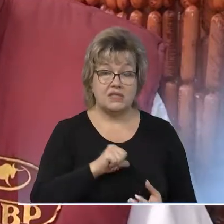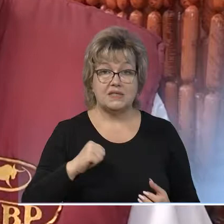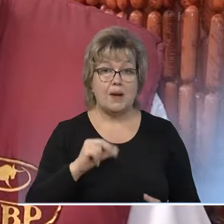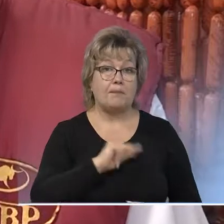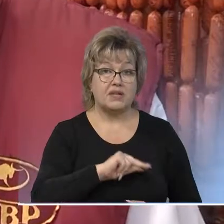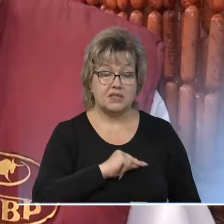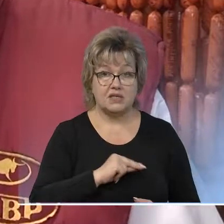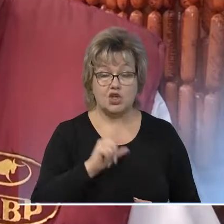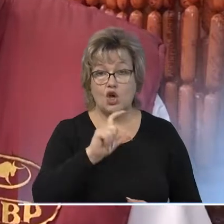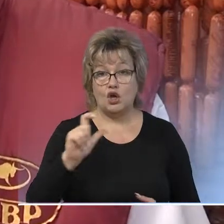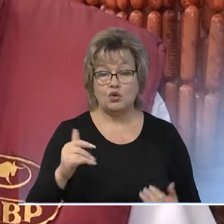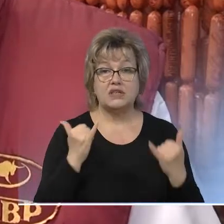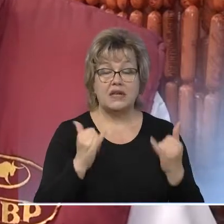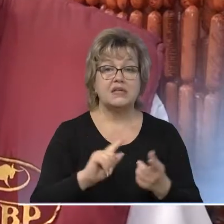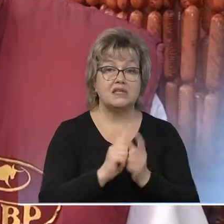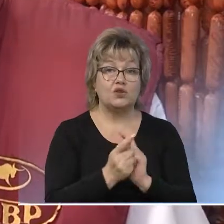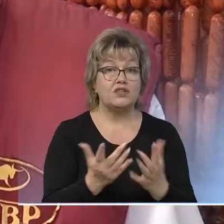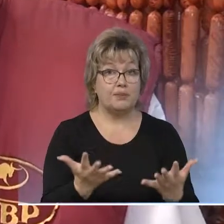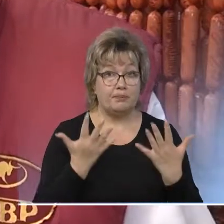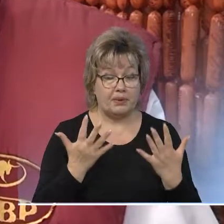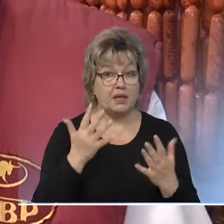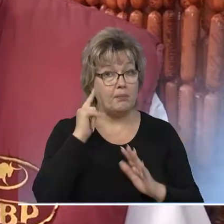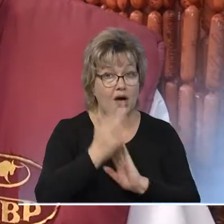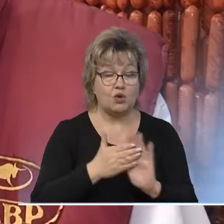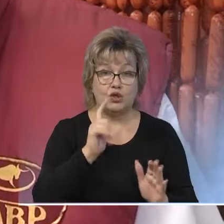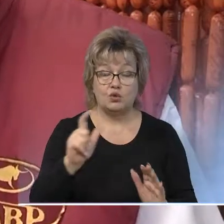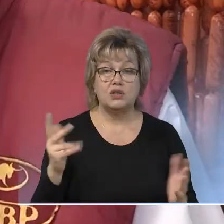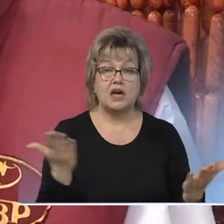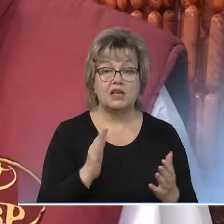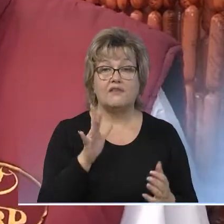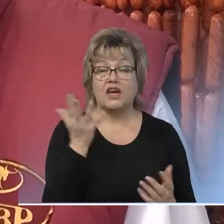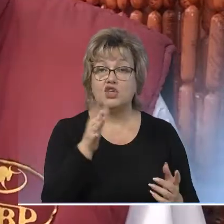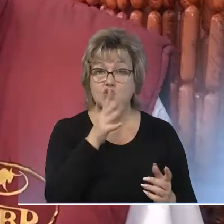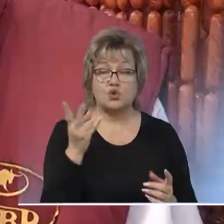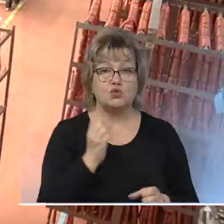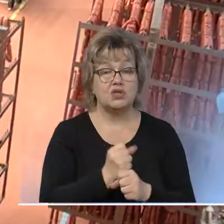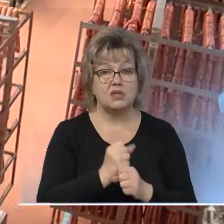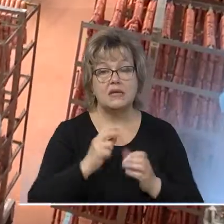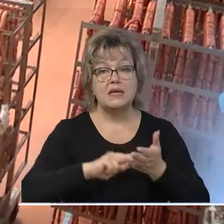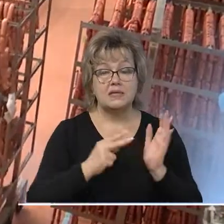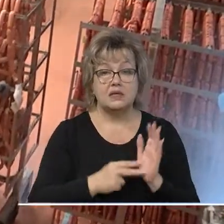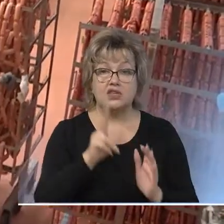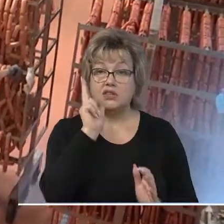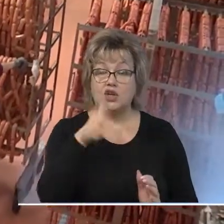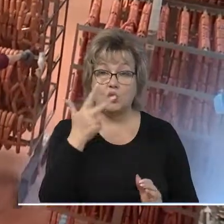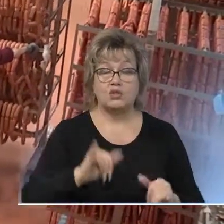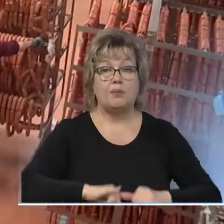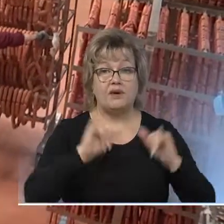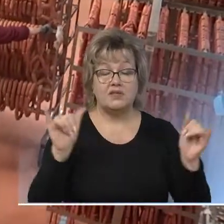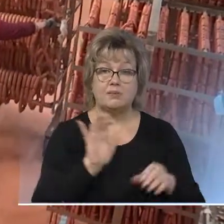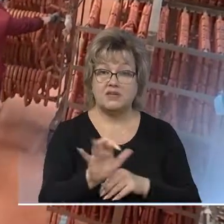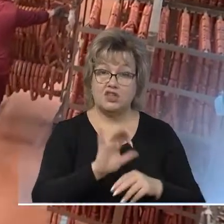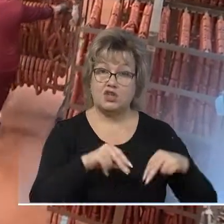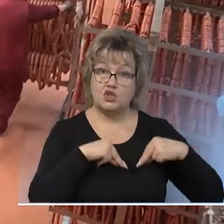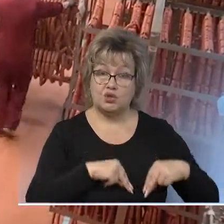упрощается сам процесс, люди, для них он становится прозрачным, люди понимают, что и как, какие сроки нужно делать. Задача – за 3 года